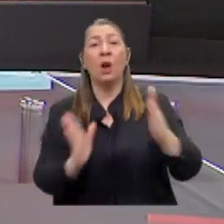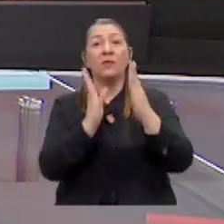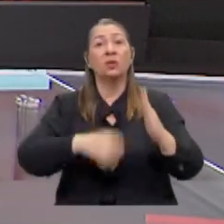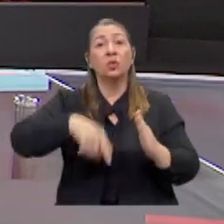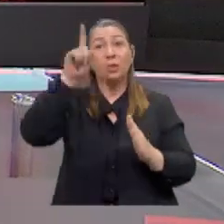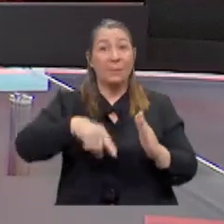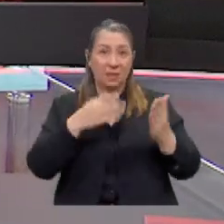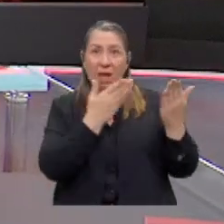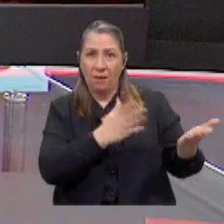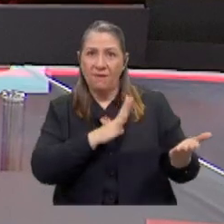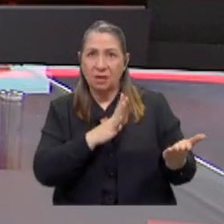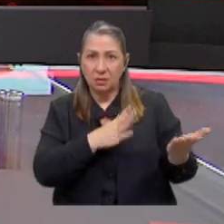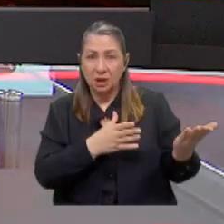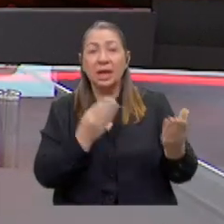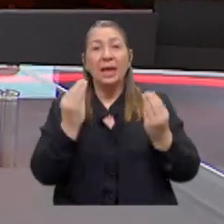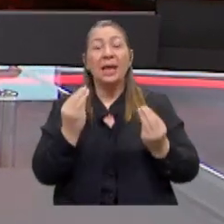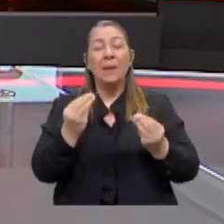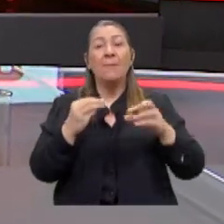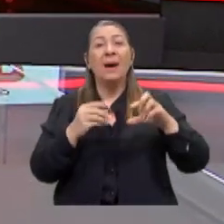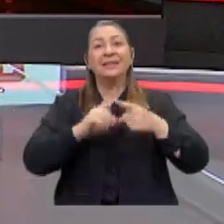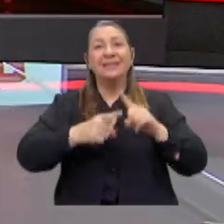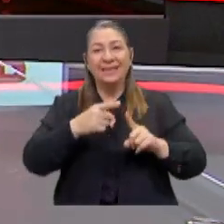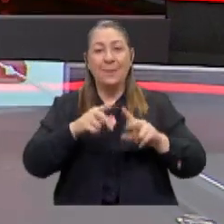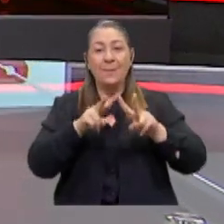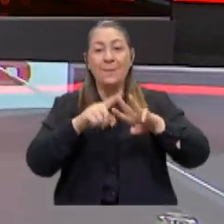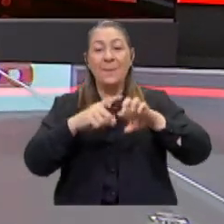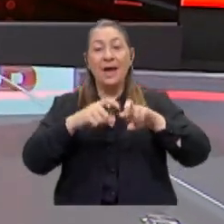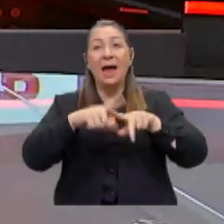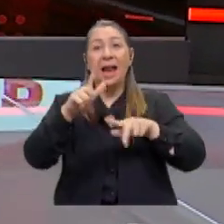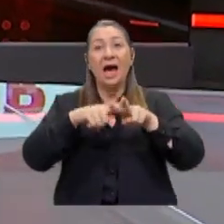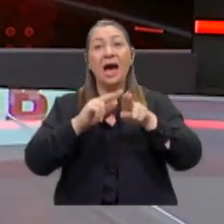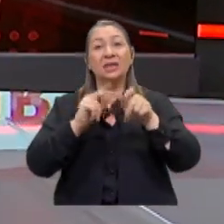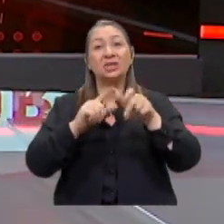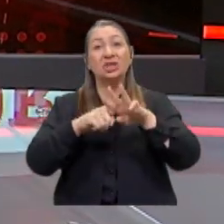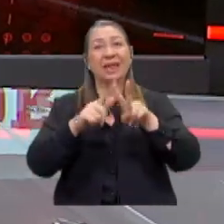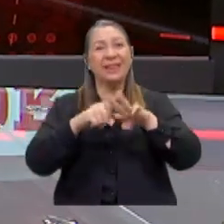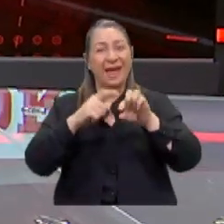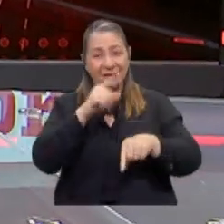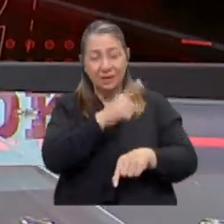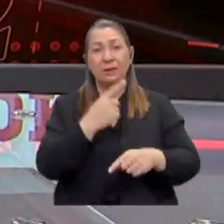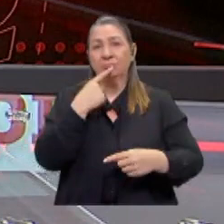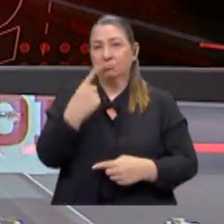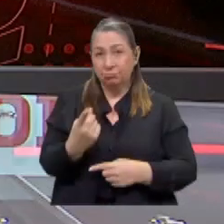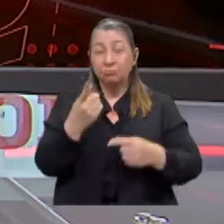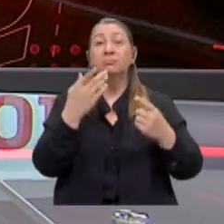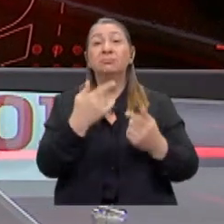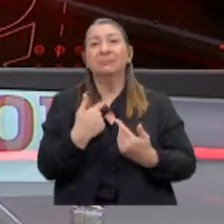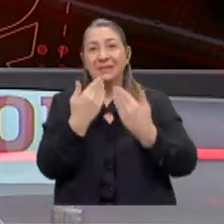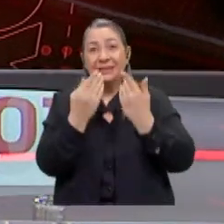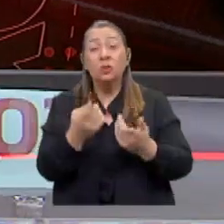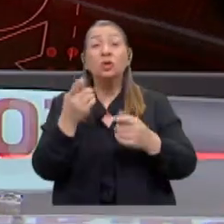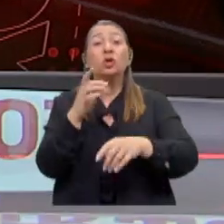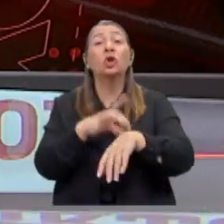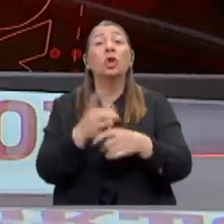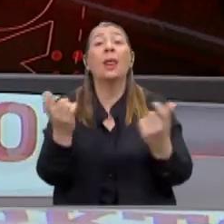gündemi neydi? İyi Parti Genel Başkanı Meral Akşener bunu gündeme getirdi. Biz de dedik ki doktor